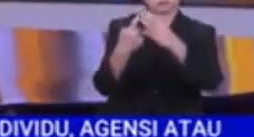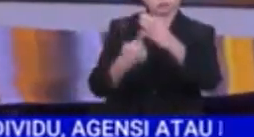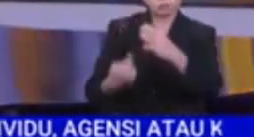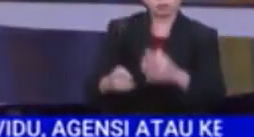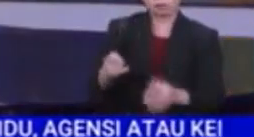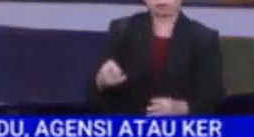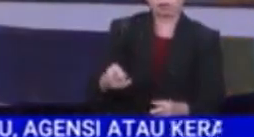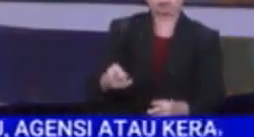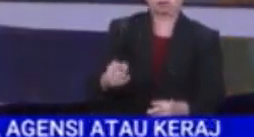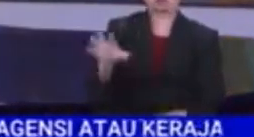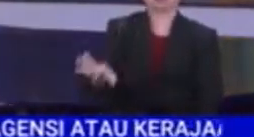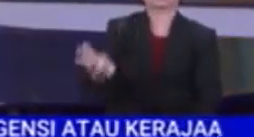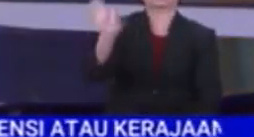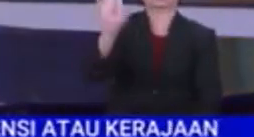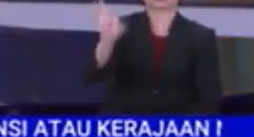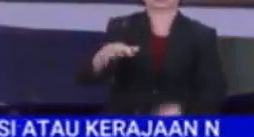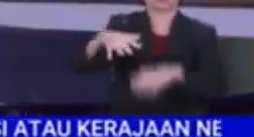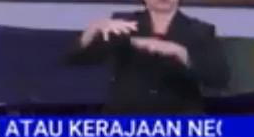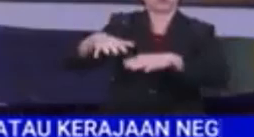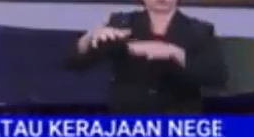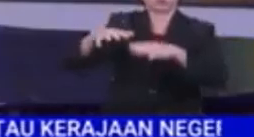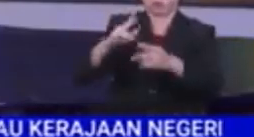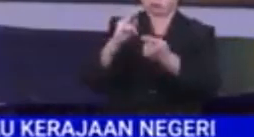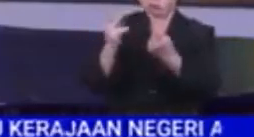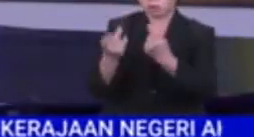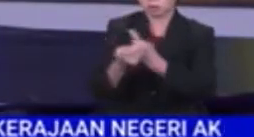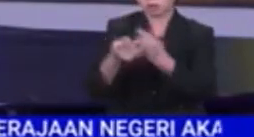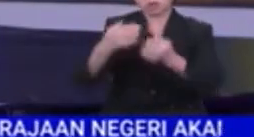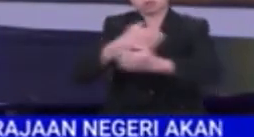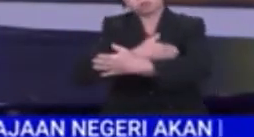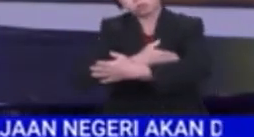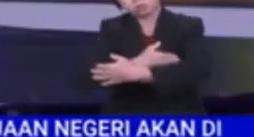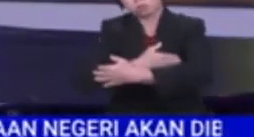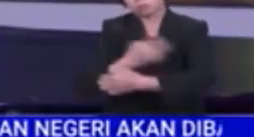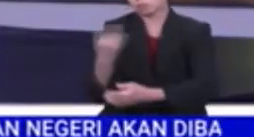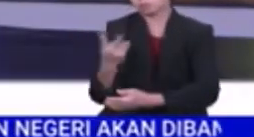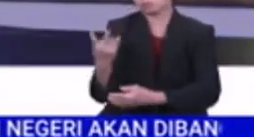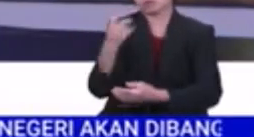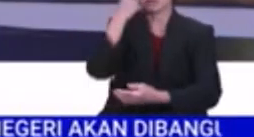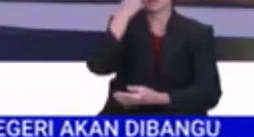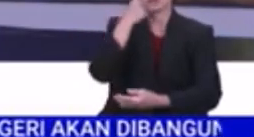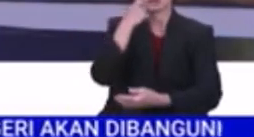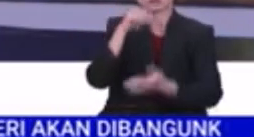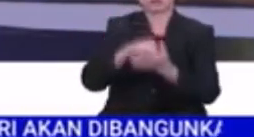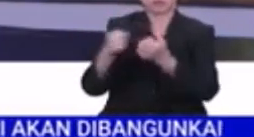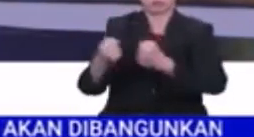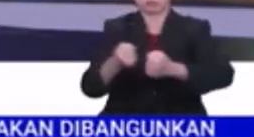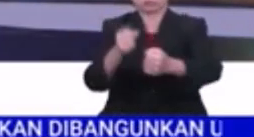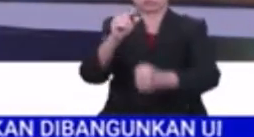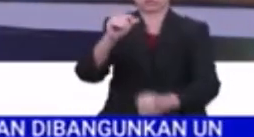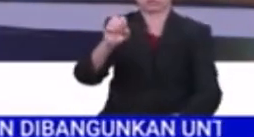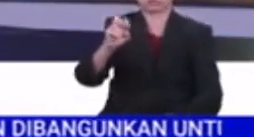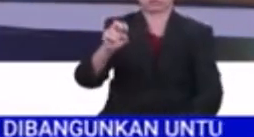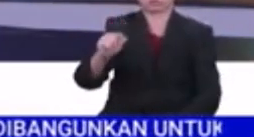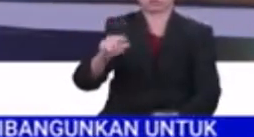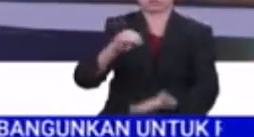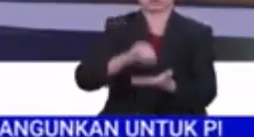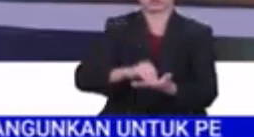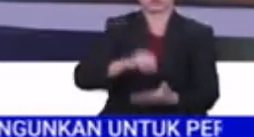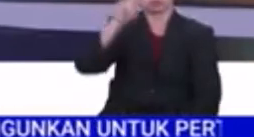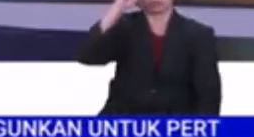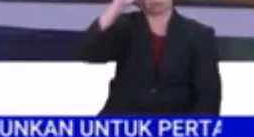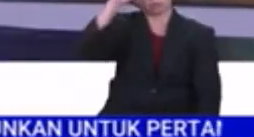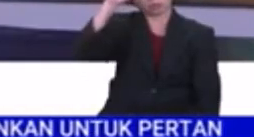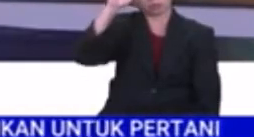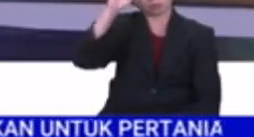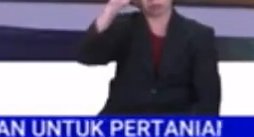tumbuh akhirnya ditemukan terapung dalam keadaan berpelukan antara satu sama lain di sungai goldenmine Kubang Kerian kota bharu